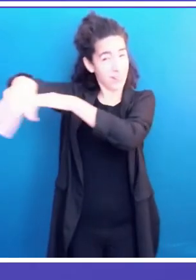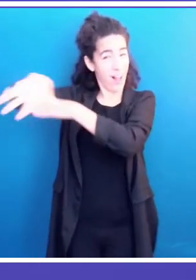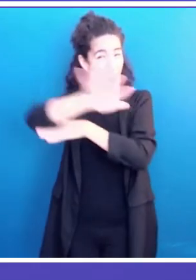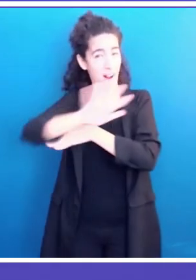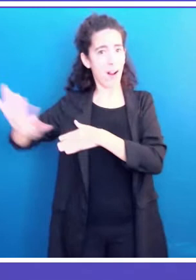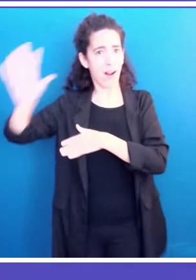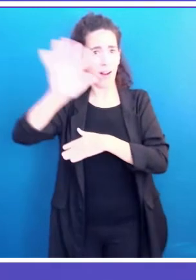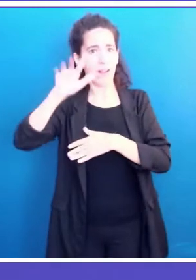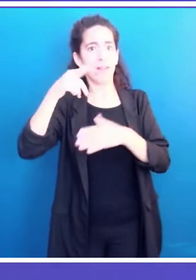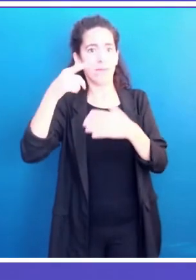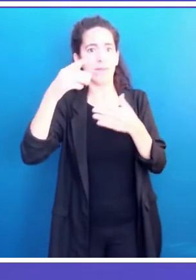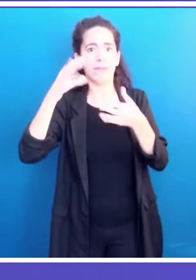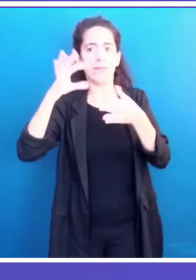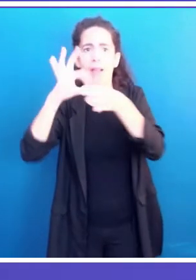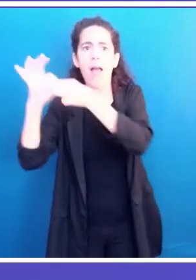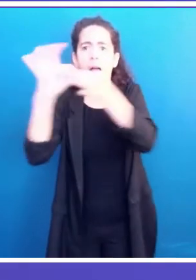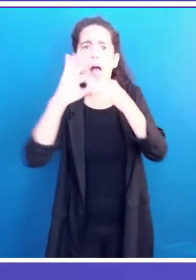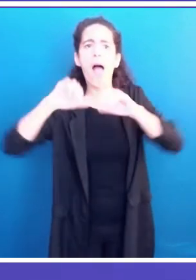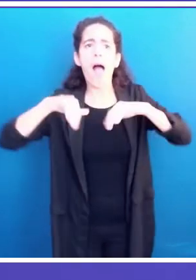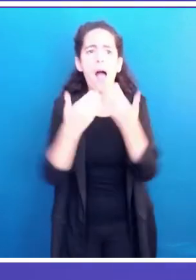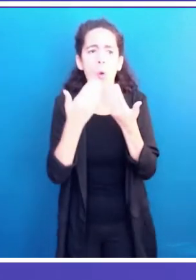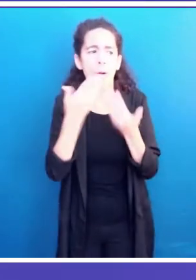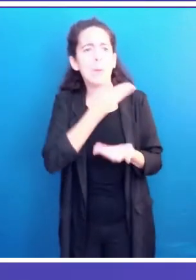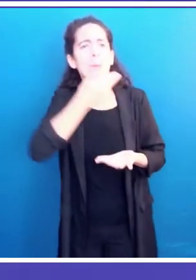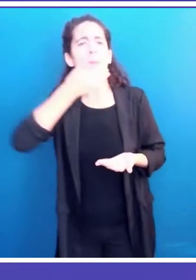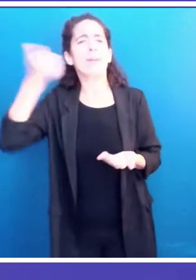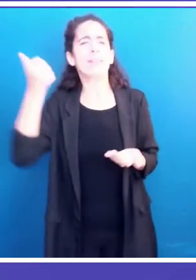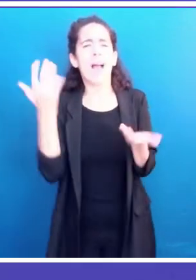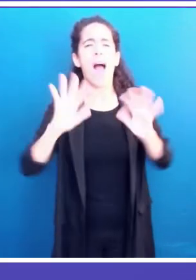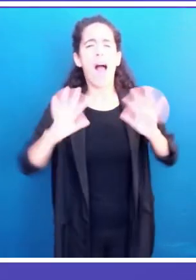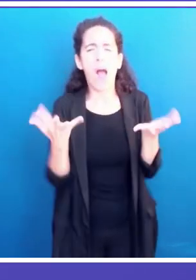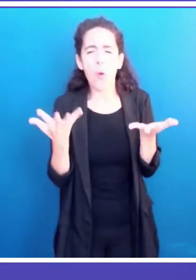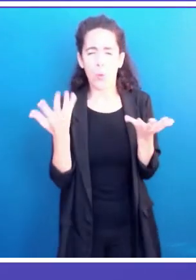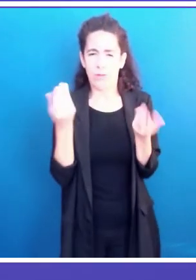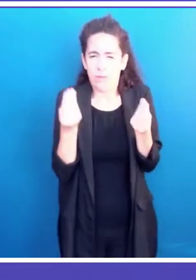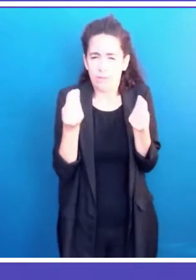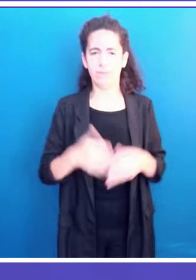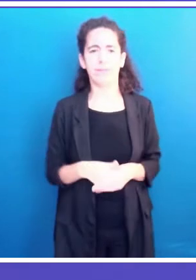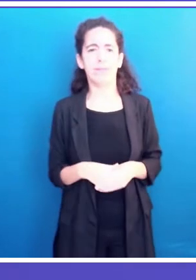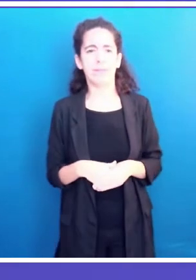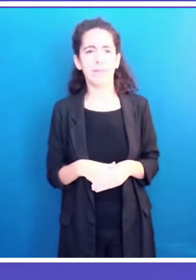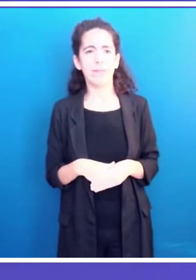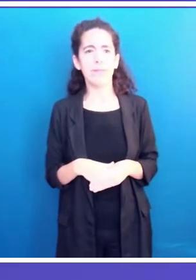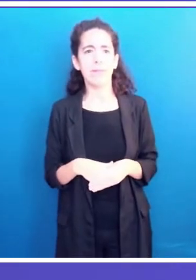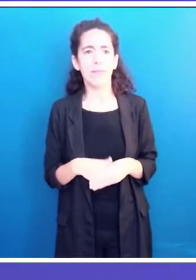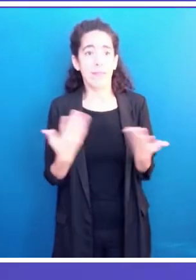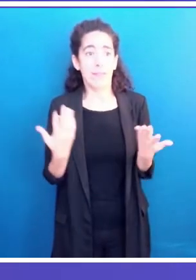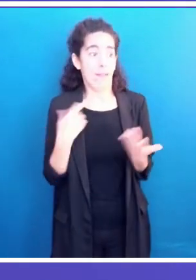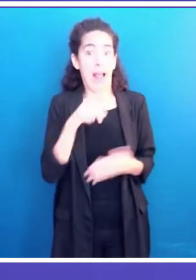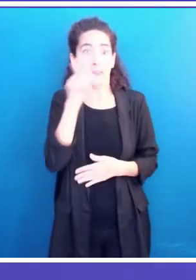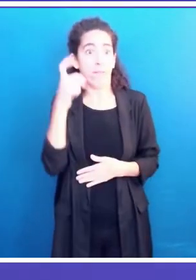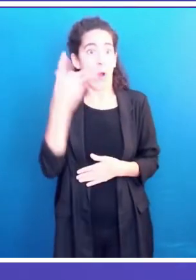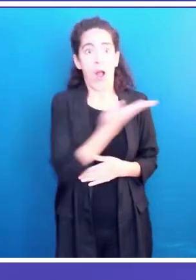سؤال سياسي حول التعاون بين دول الأورو متوسطية، يجب على الجميع أن يجيب على هذا